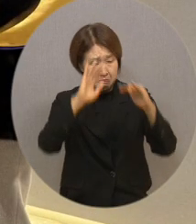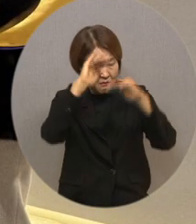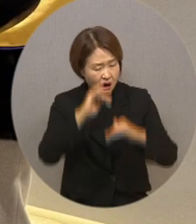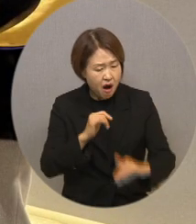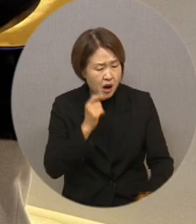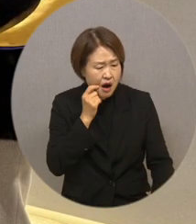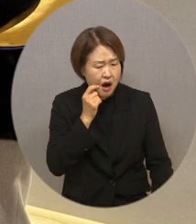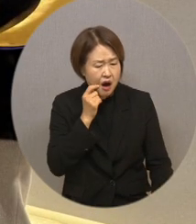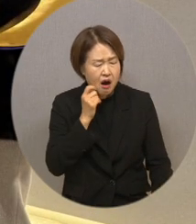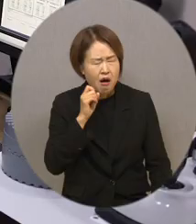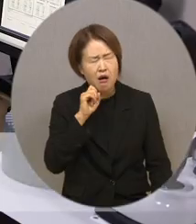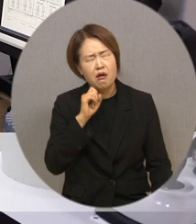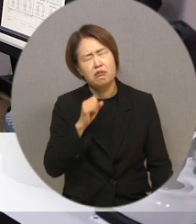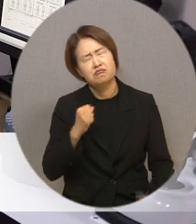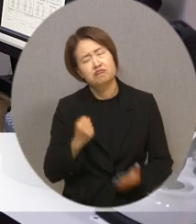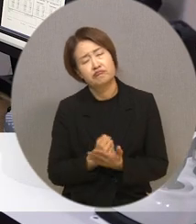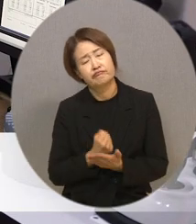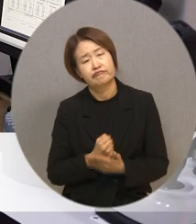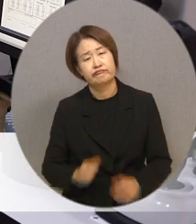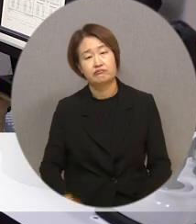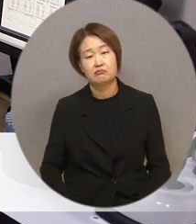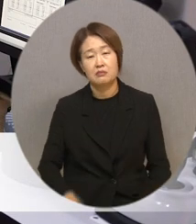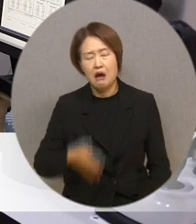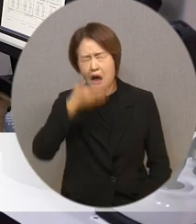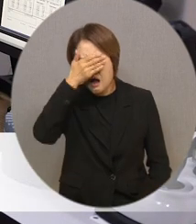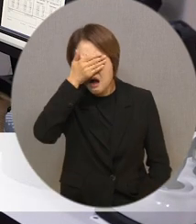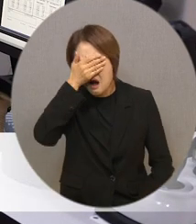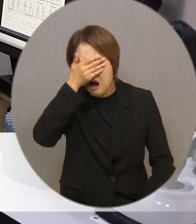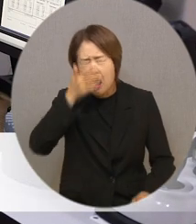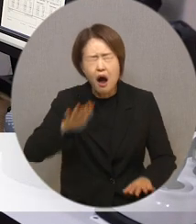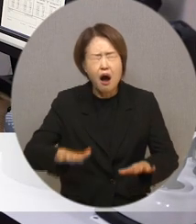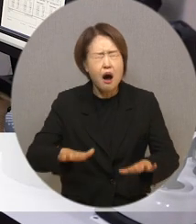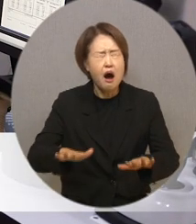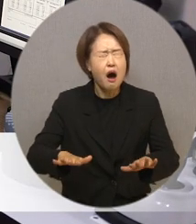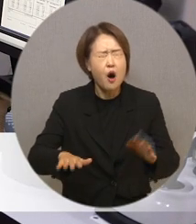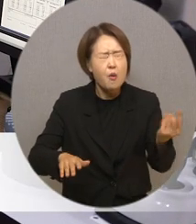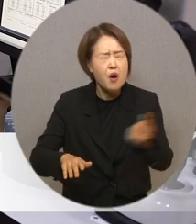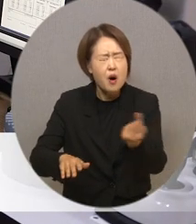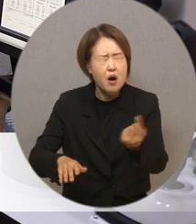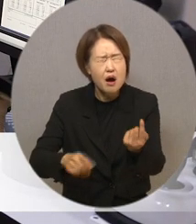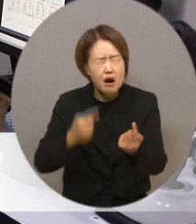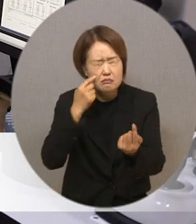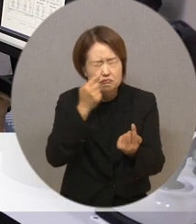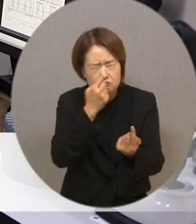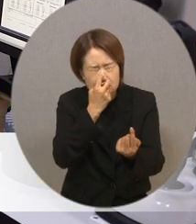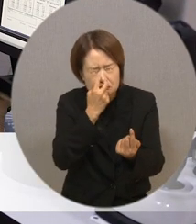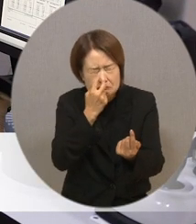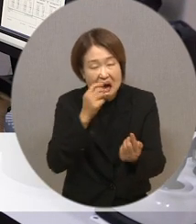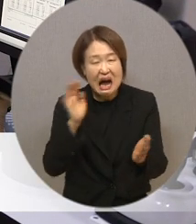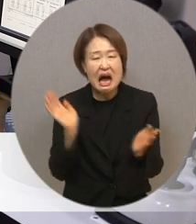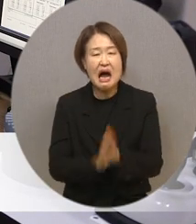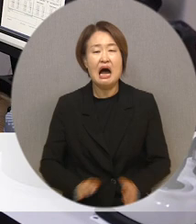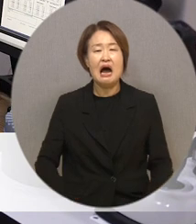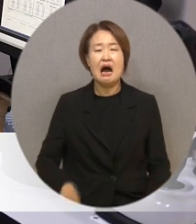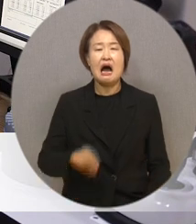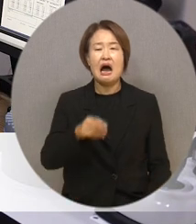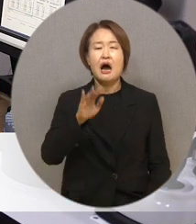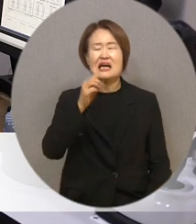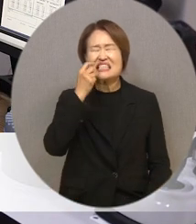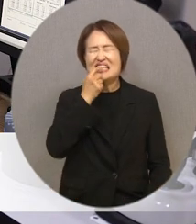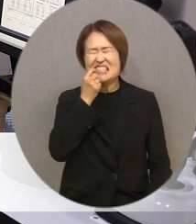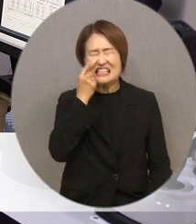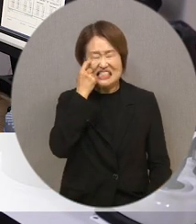사연을 지닌 시민이었습니다. 전혀 앞이 안 보이는 상태로 오셔가지고 그래서 검사 결과 심한 백내장 소견을 가지고